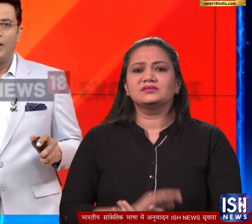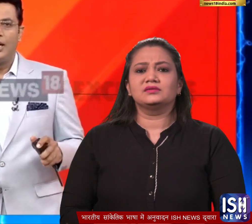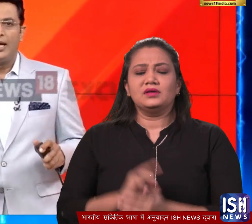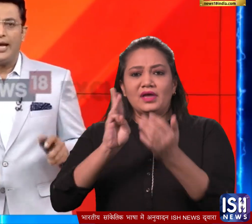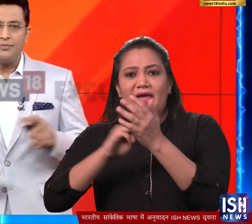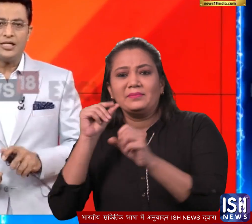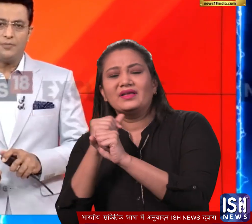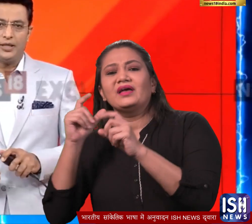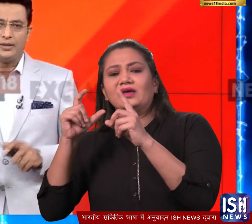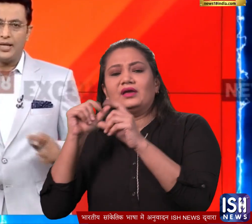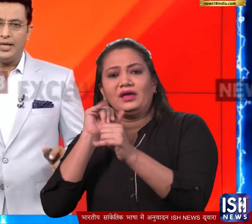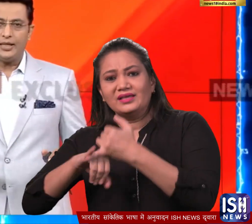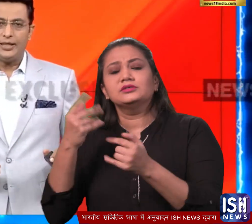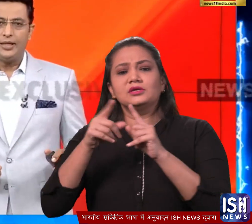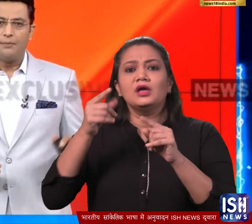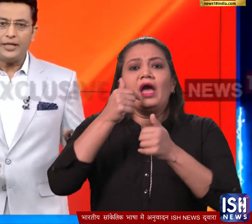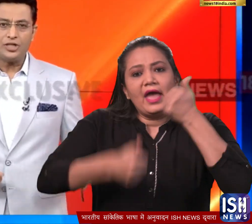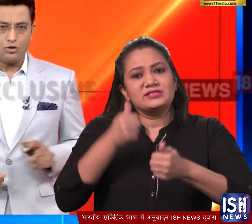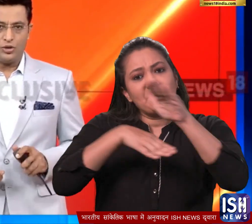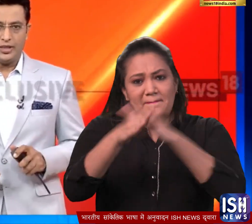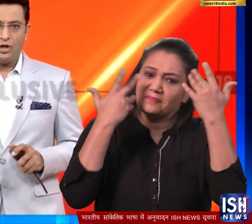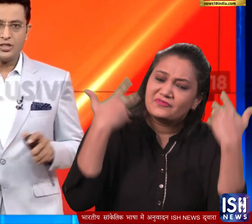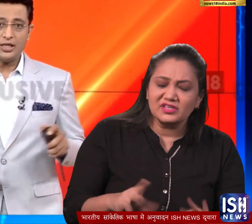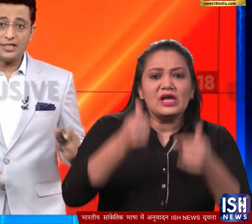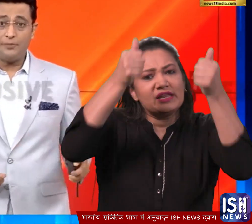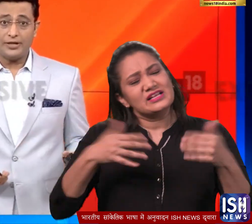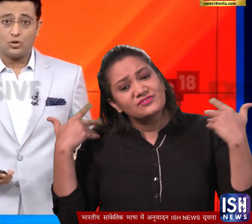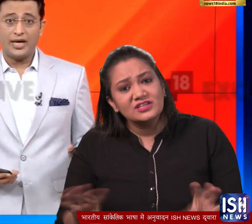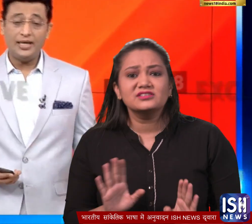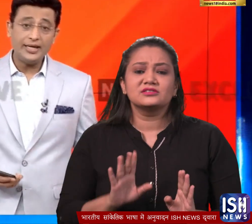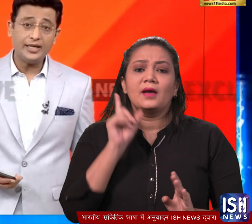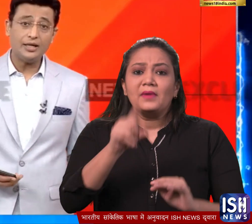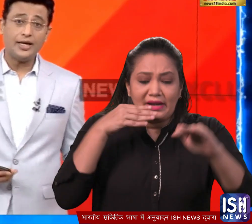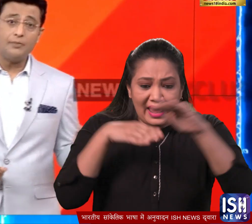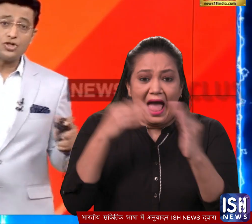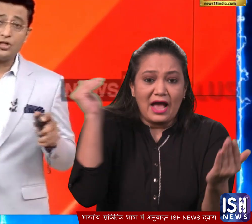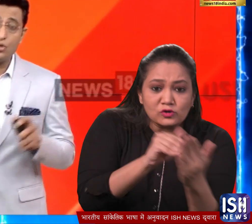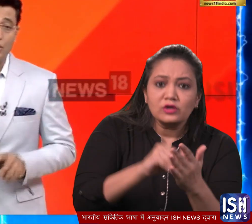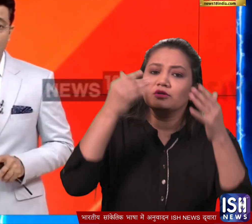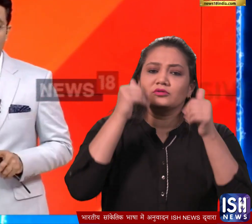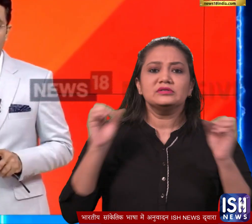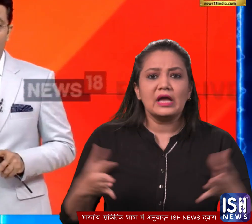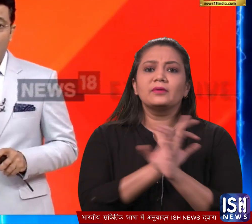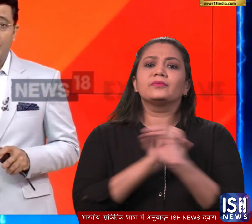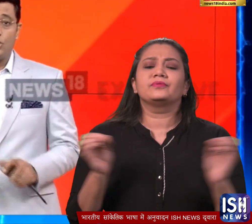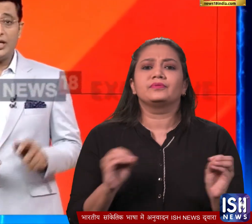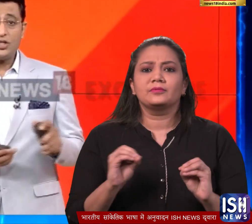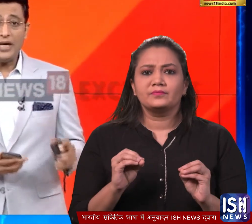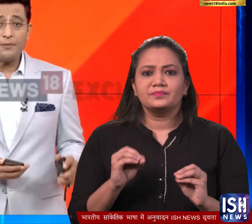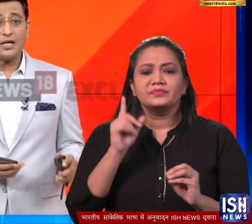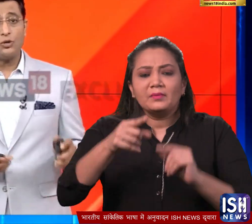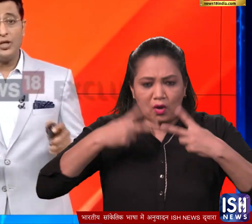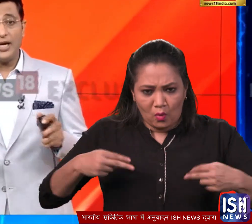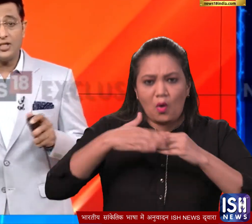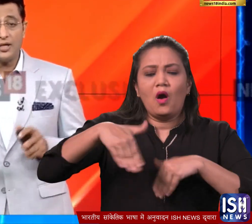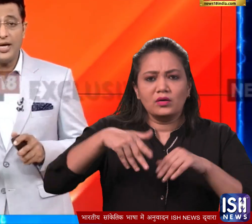और एमडीएस में दाखिले के लिए परीक्षा हो चुकी है और इसका रिजल्ट भी आ चुका है, लेकिन एडमिशन शुरू नहीं हुआ क्योंकि इस